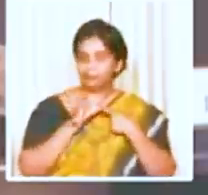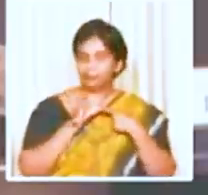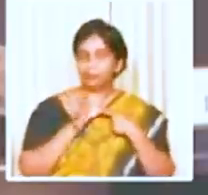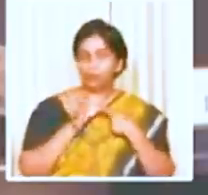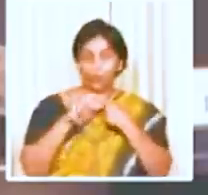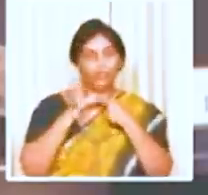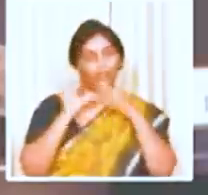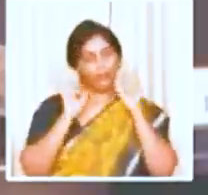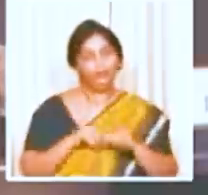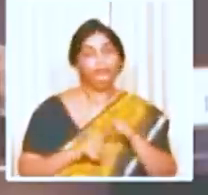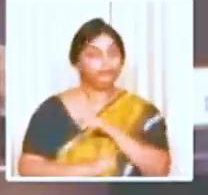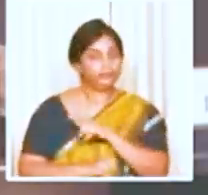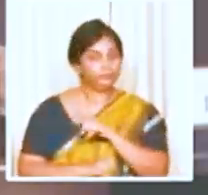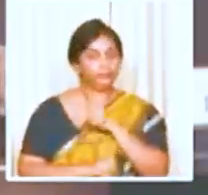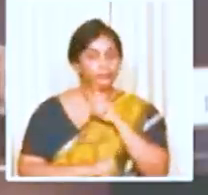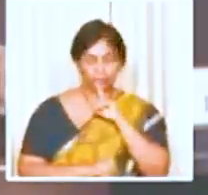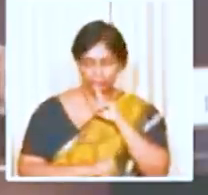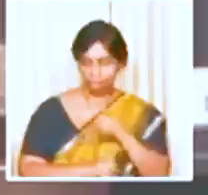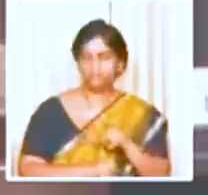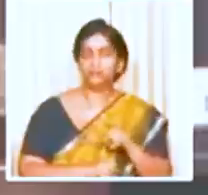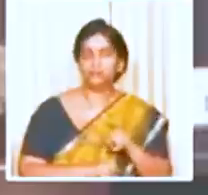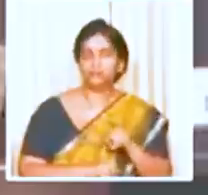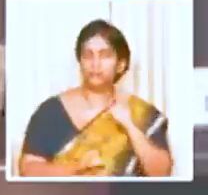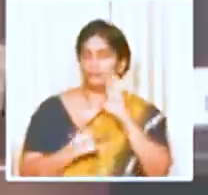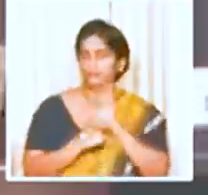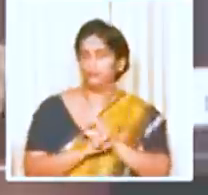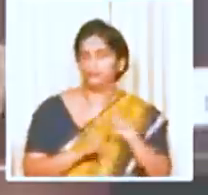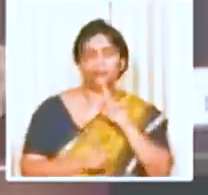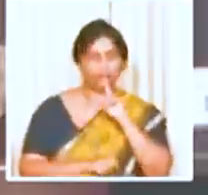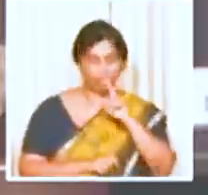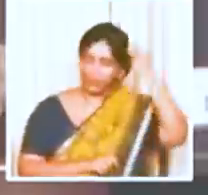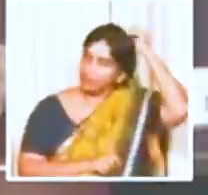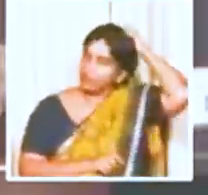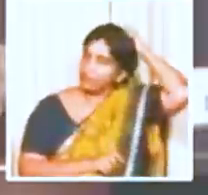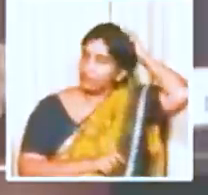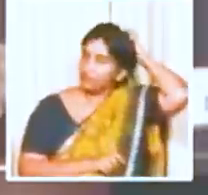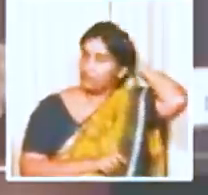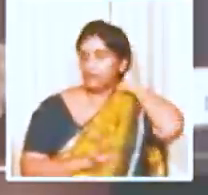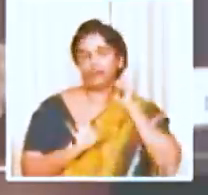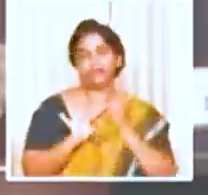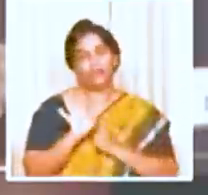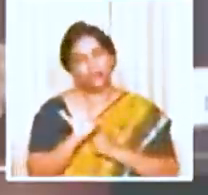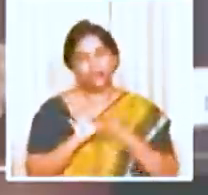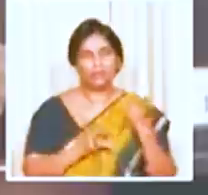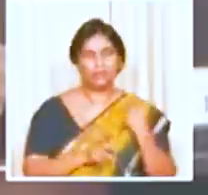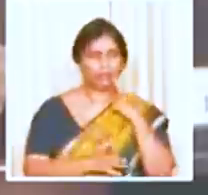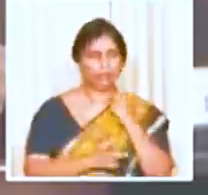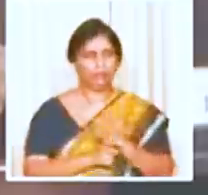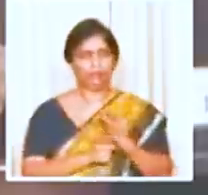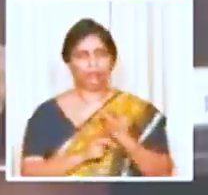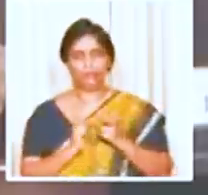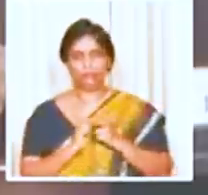விட்டுவிட்டு அந்த சகோதரரை அவமானப்படுத்தும் வகையாக பேசியது உண்மையிலே நாங்கள் வன்மையாக கண்டிக்க வேண்டும். அதே போலதான் ஜனாதிபதி